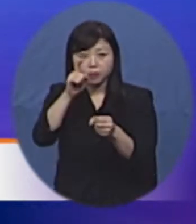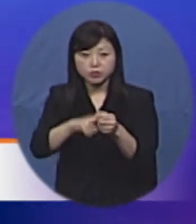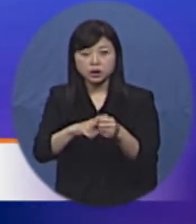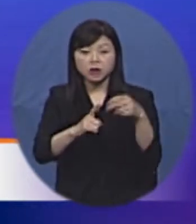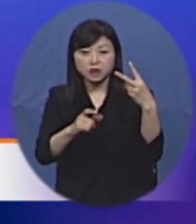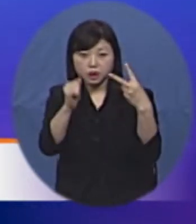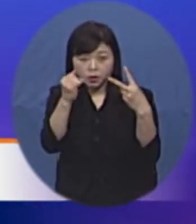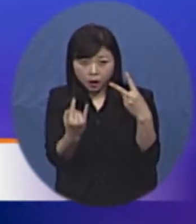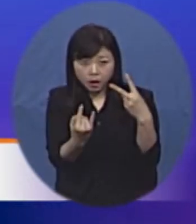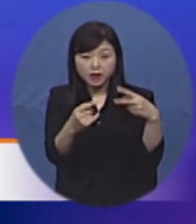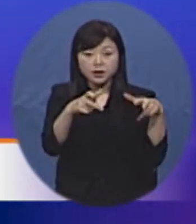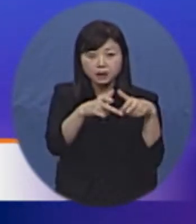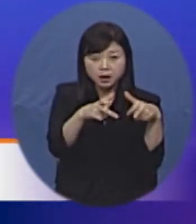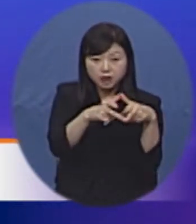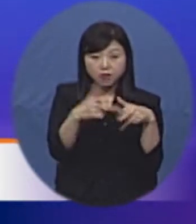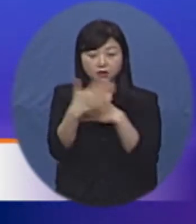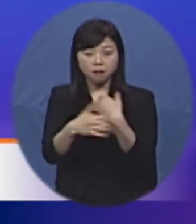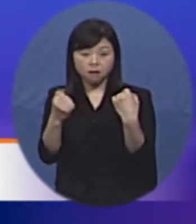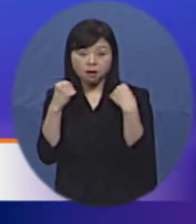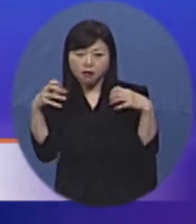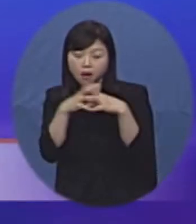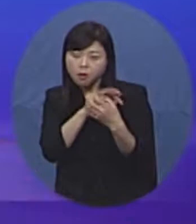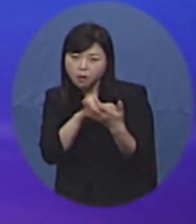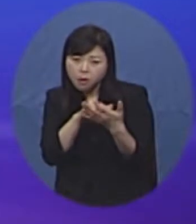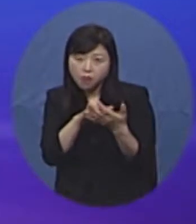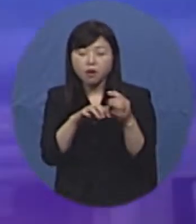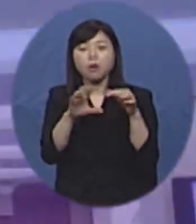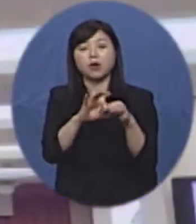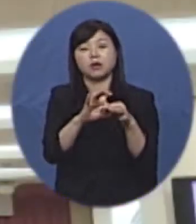장애와 건강통계 컨퍼런스가 열렸습니다.